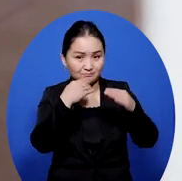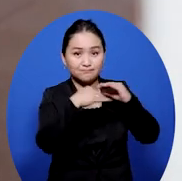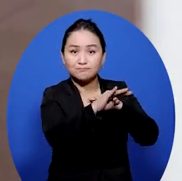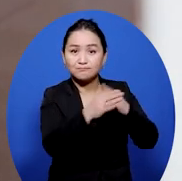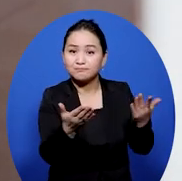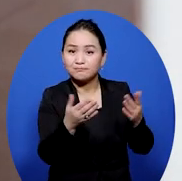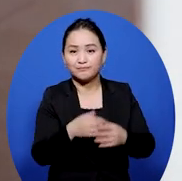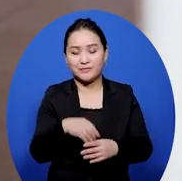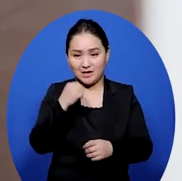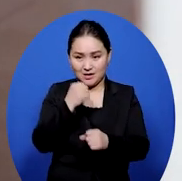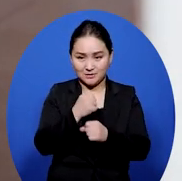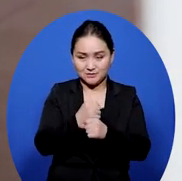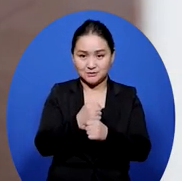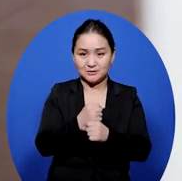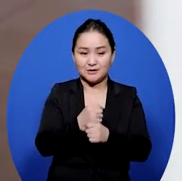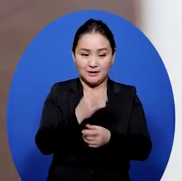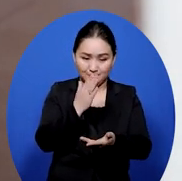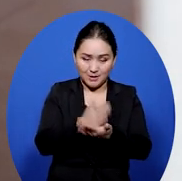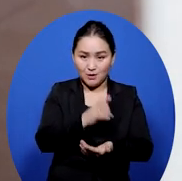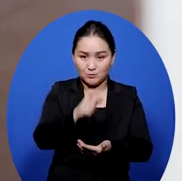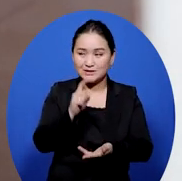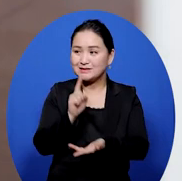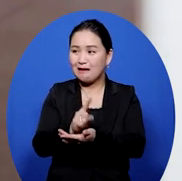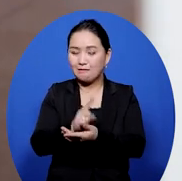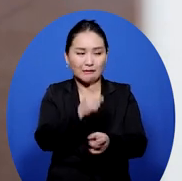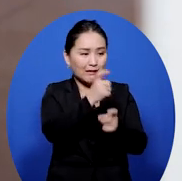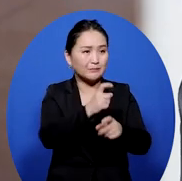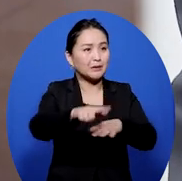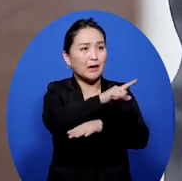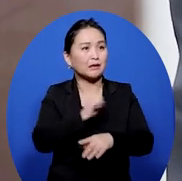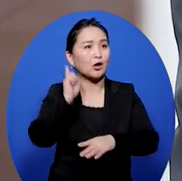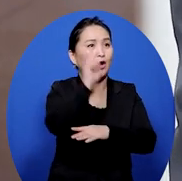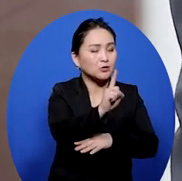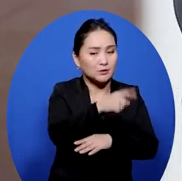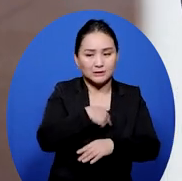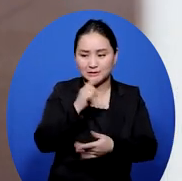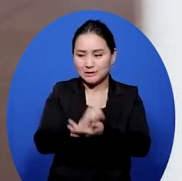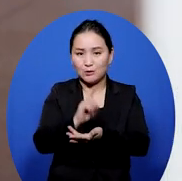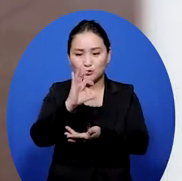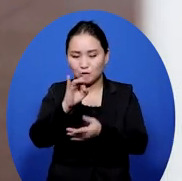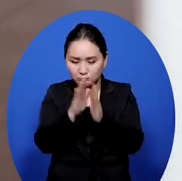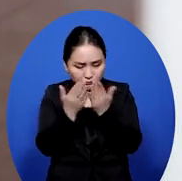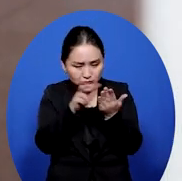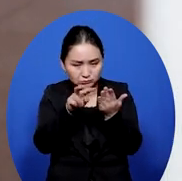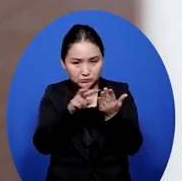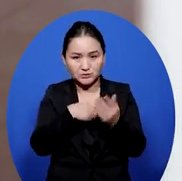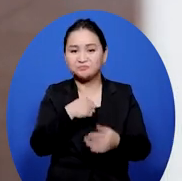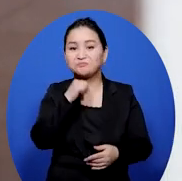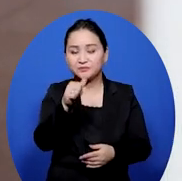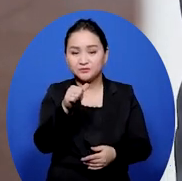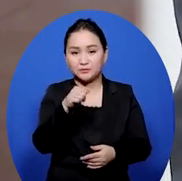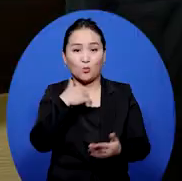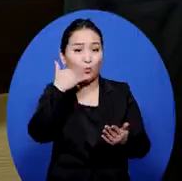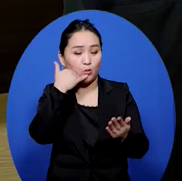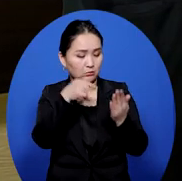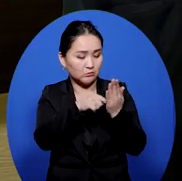байгаа. Тэгэхээр одоо ажилтаа хүмүүс заавал халамжийн газар дээр ээж эсвэл заавал сонин хөвөллөөр заавал одоо нэг